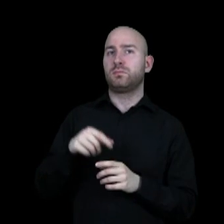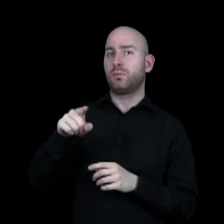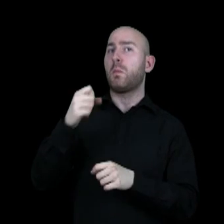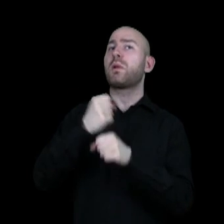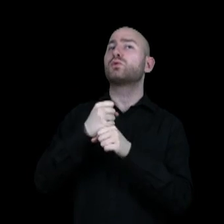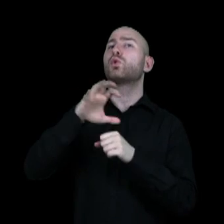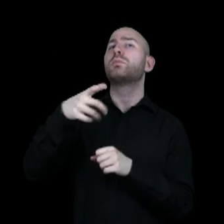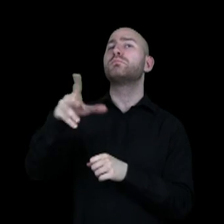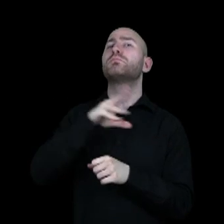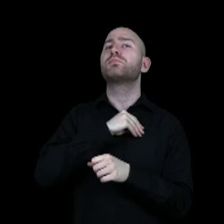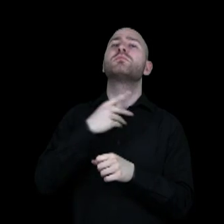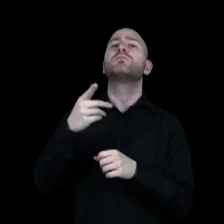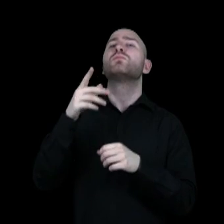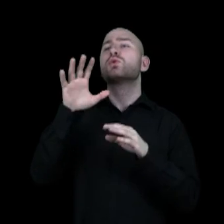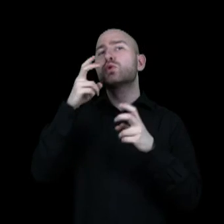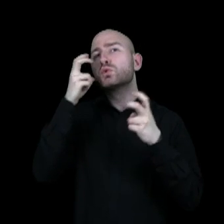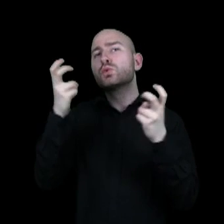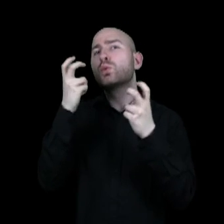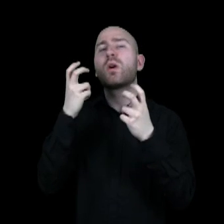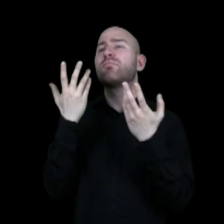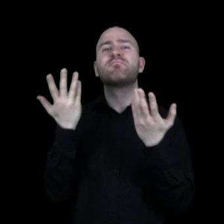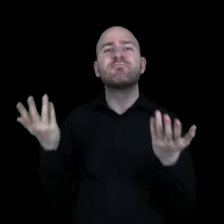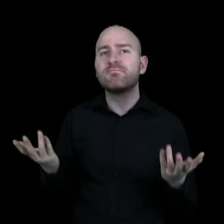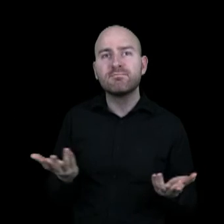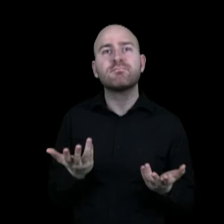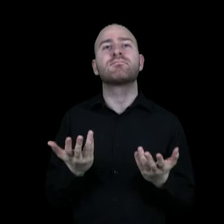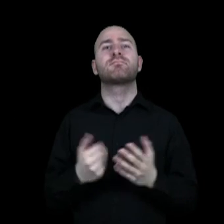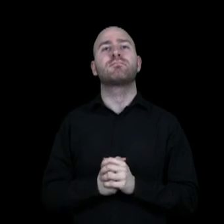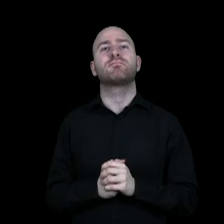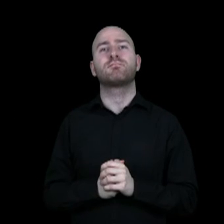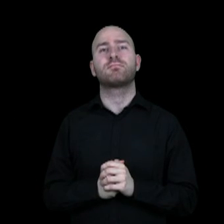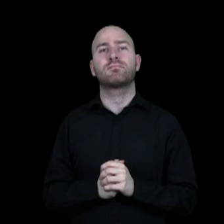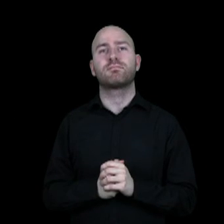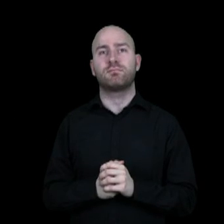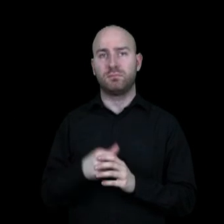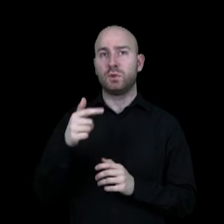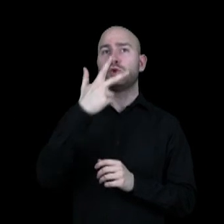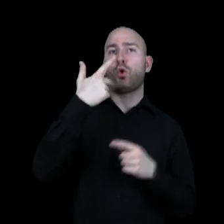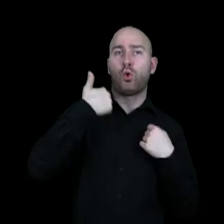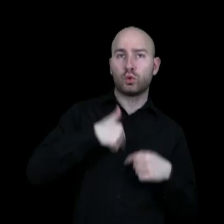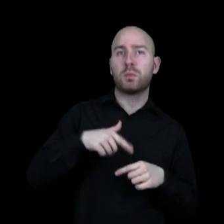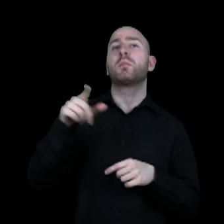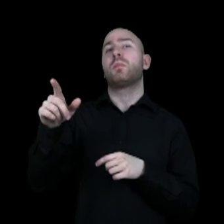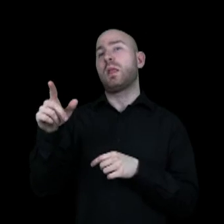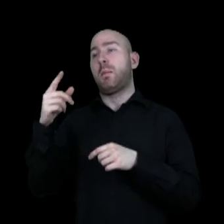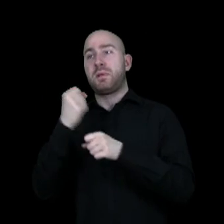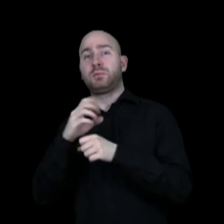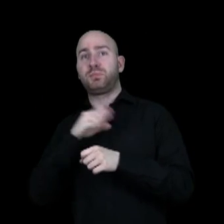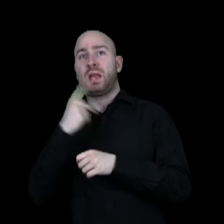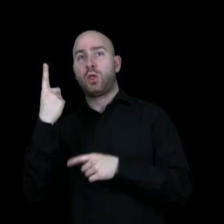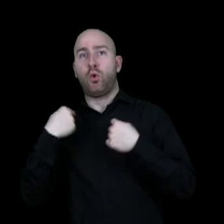teraz zatem cała siła robocza to jeden facet który ma pracę jedna osoba